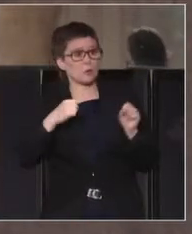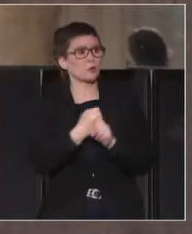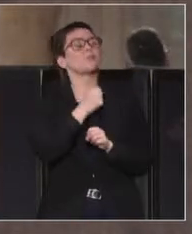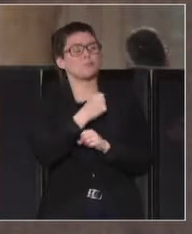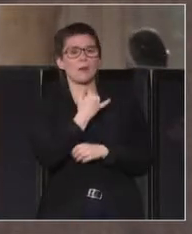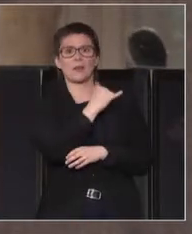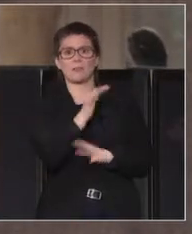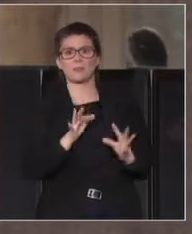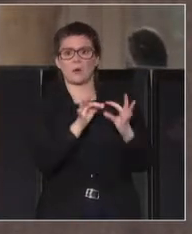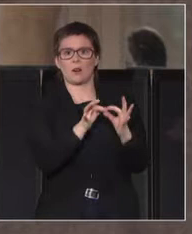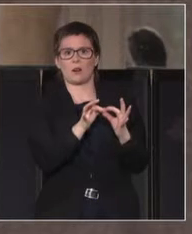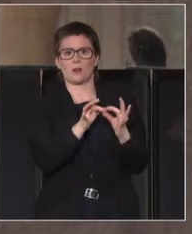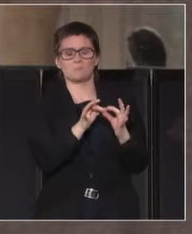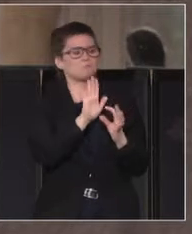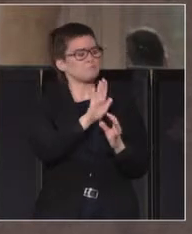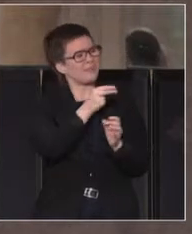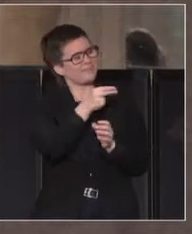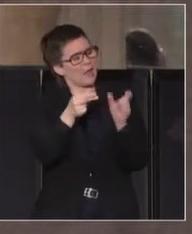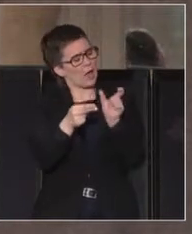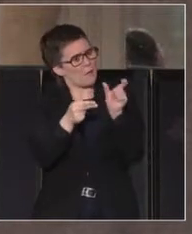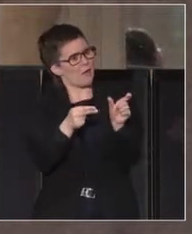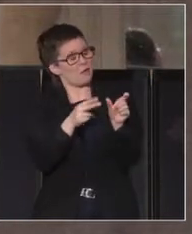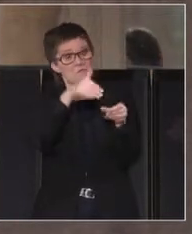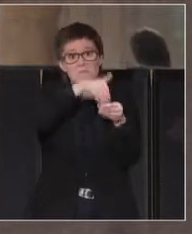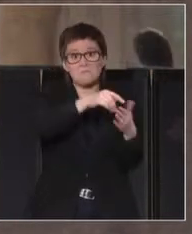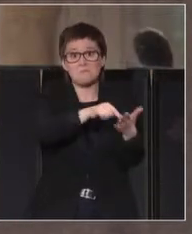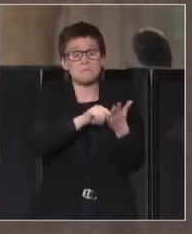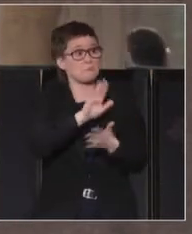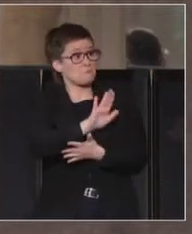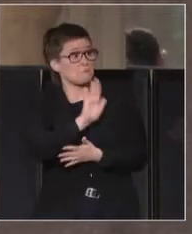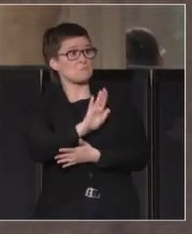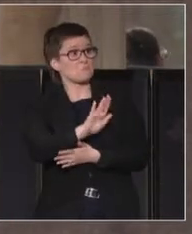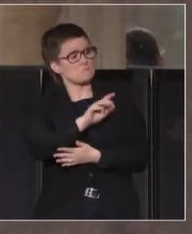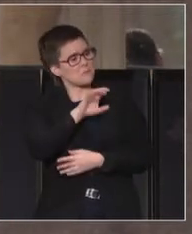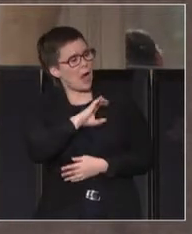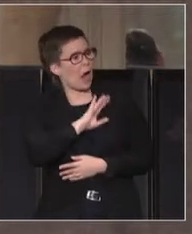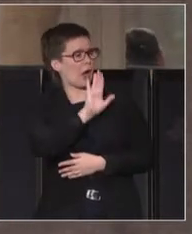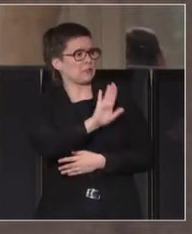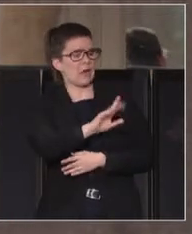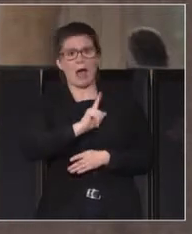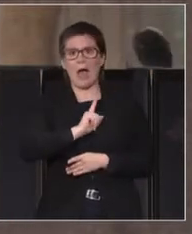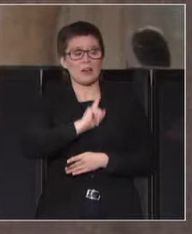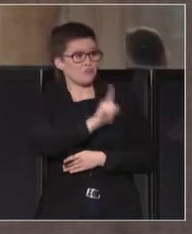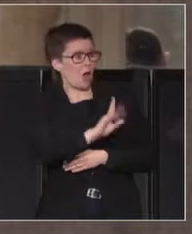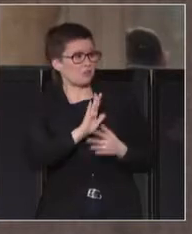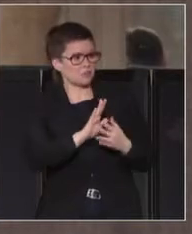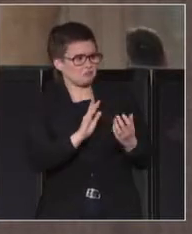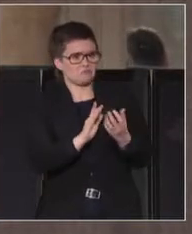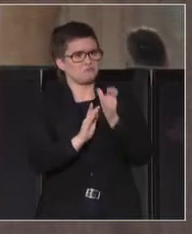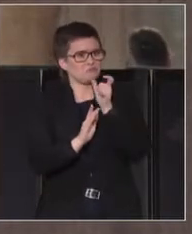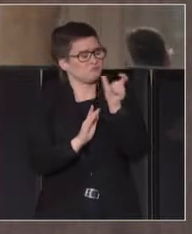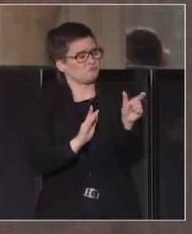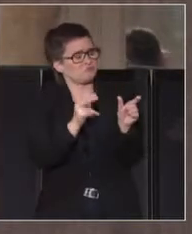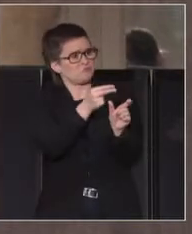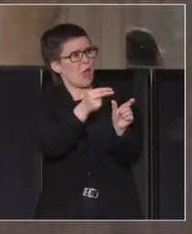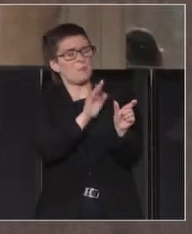auf seine Persönlichkeit, seine Eigenarten, seinen Charakter schließen. Sie klingen fremd. Aber genauso fremd bin